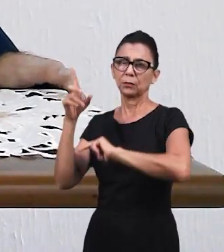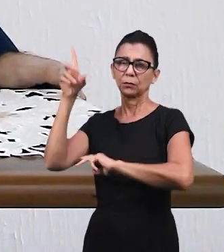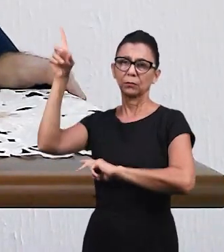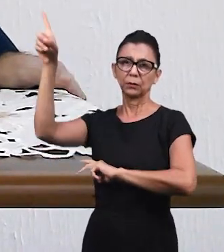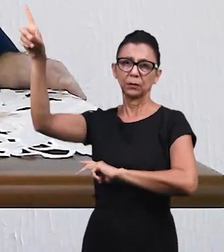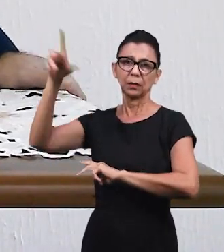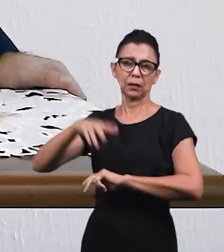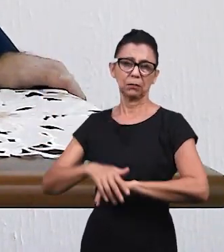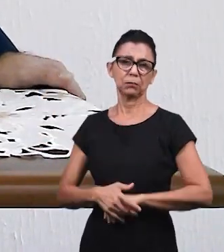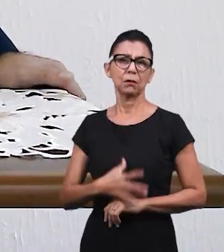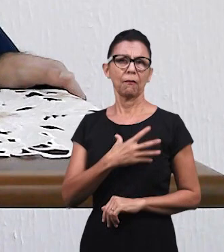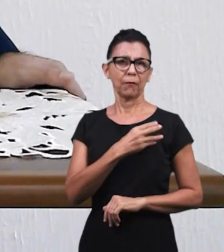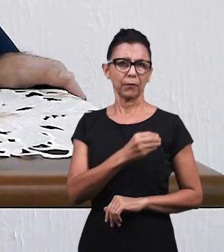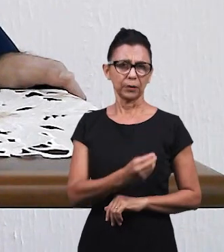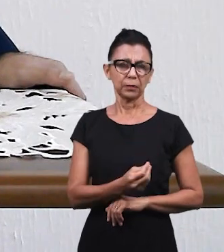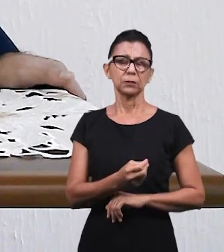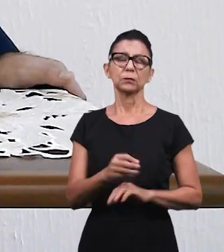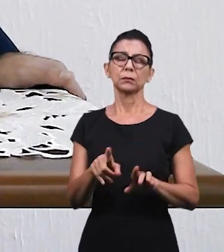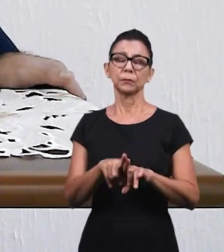пред Богом.